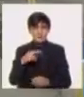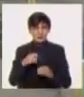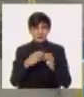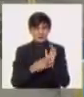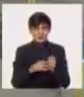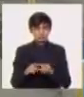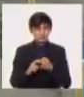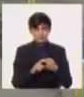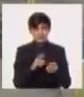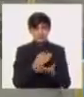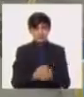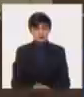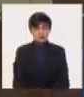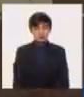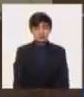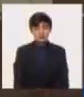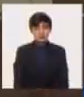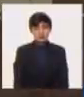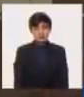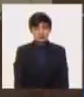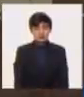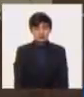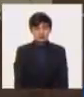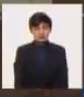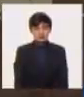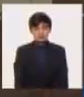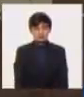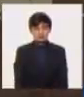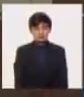вирусын жұқтырған. Айжан Иманғалиева, Нұркен Тоқмұрзин, Информбюро, Нұр-Сұлтан.